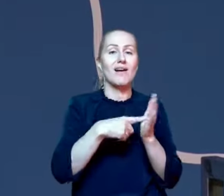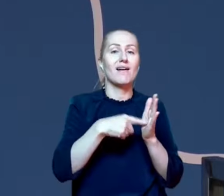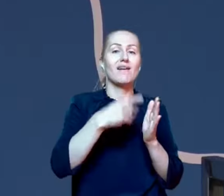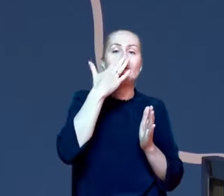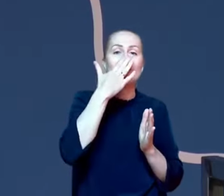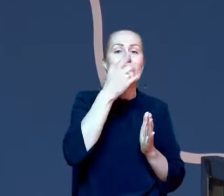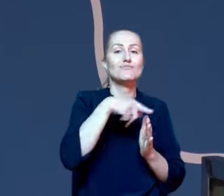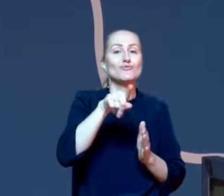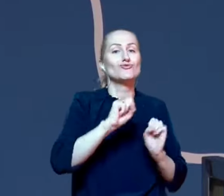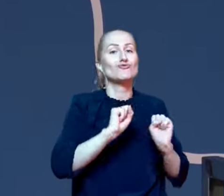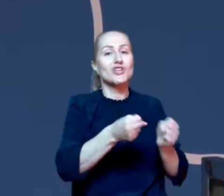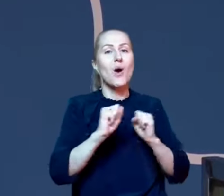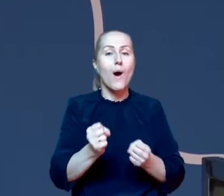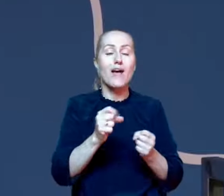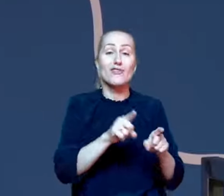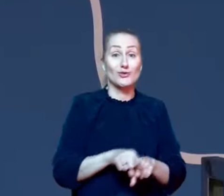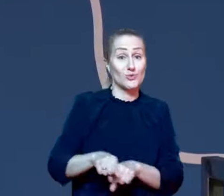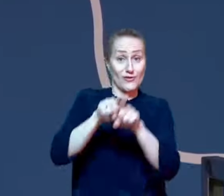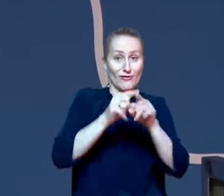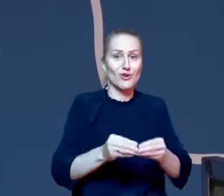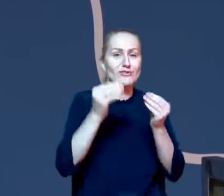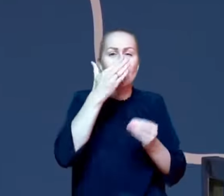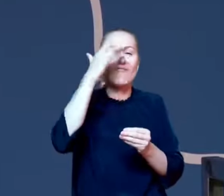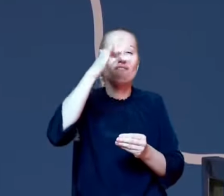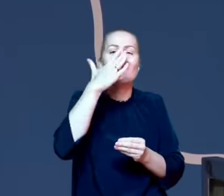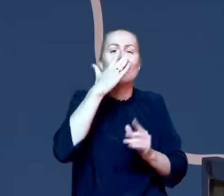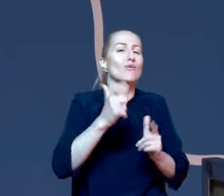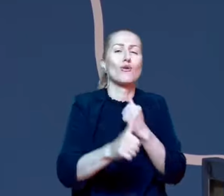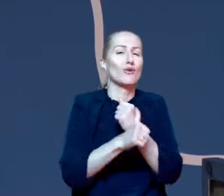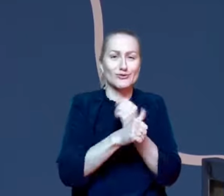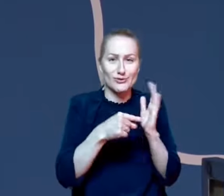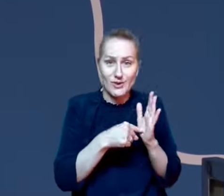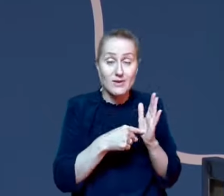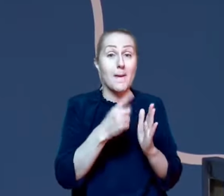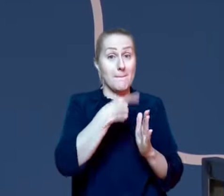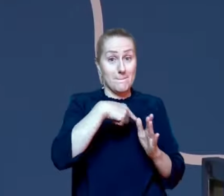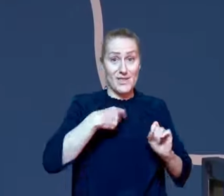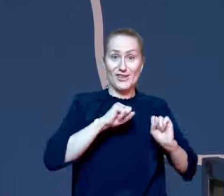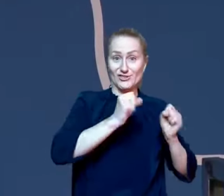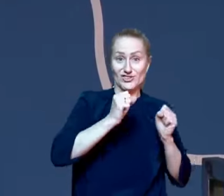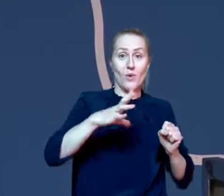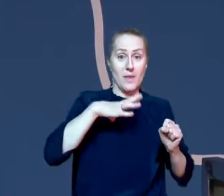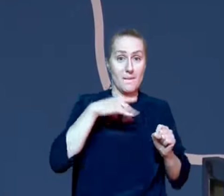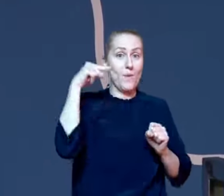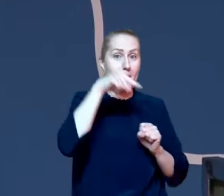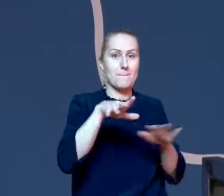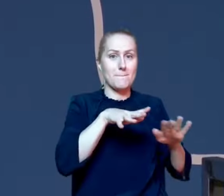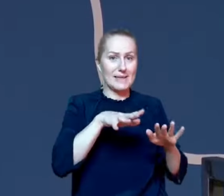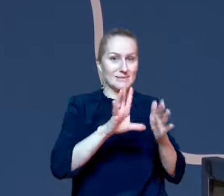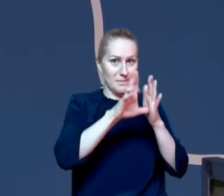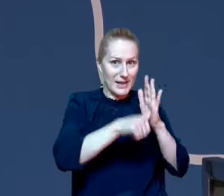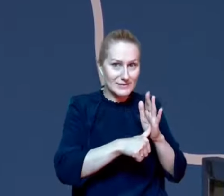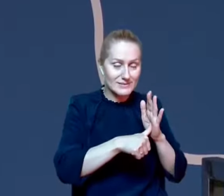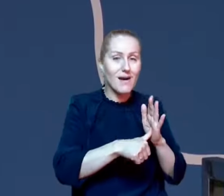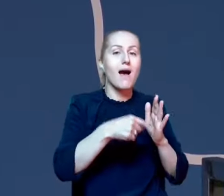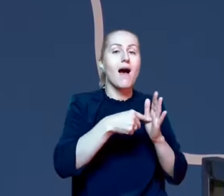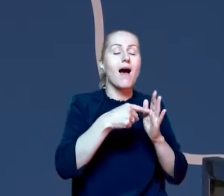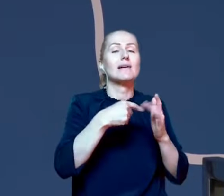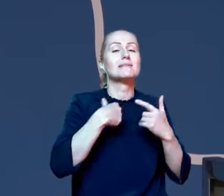działania dotyczące zrównoważonego rozwoju powinny polegać. I takie działania przeprowadziliśmy w mieście, aby trochę przybliżyć mieszkańcom nie